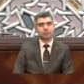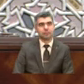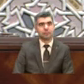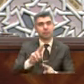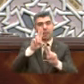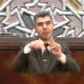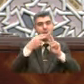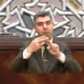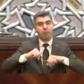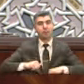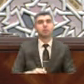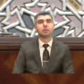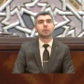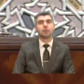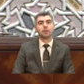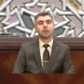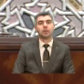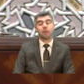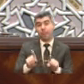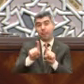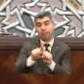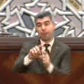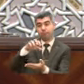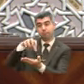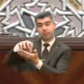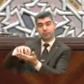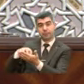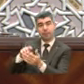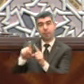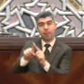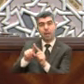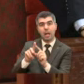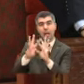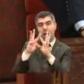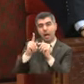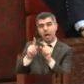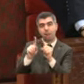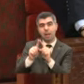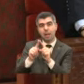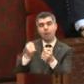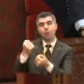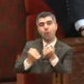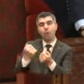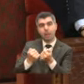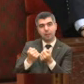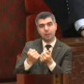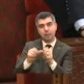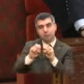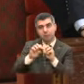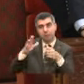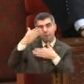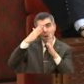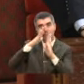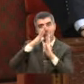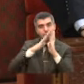سيد الرئيس، للإنصاف هذا المجال ديال مراكز تسجيل السيارات دار فيها واحد الجهد كبير في بلادنا، سواء على مستوى البناء ديالها